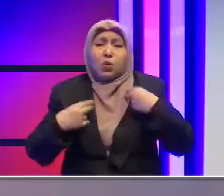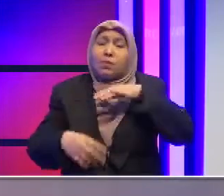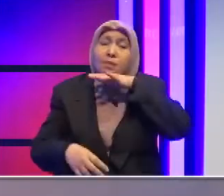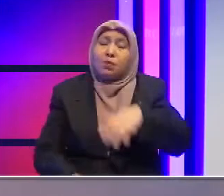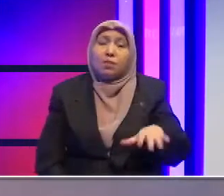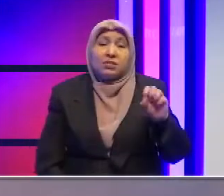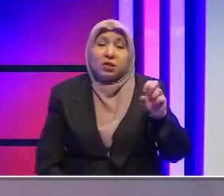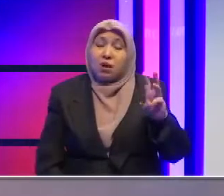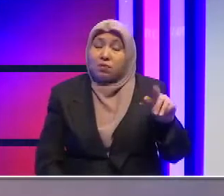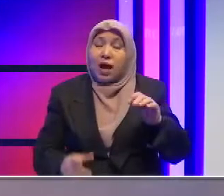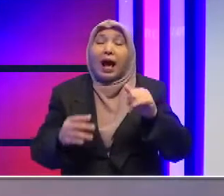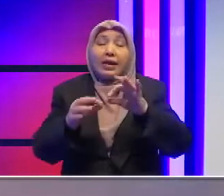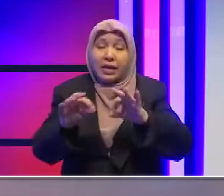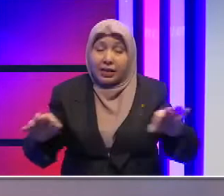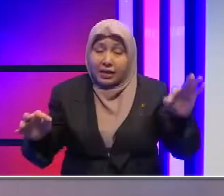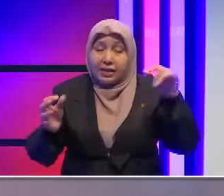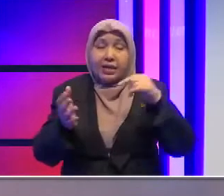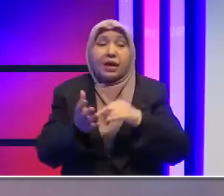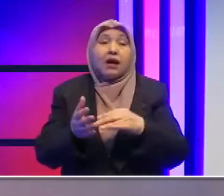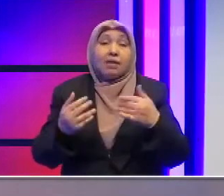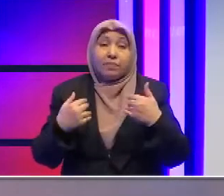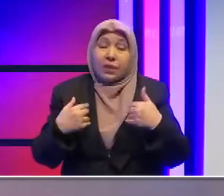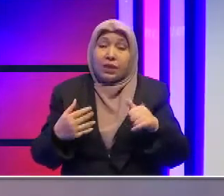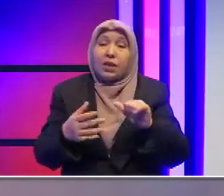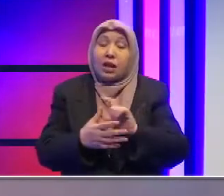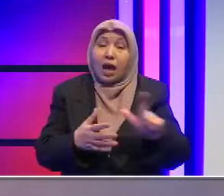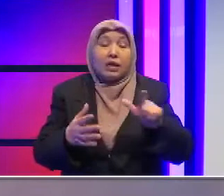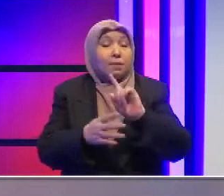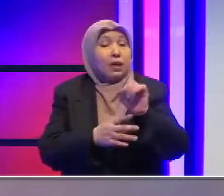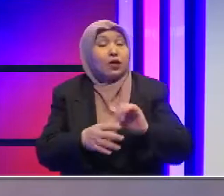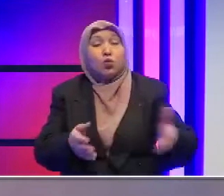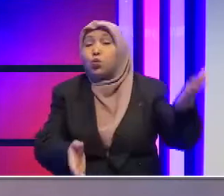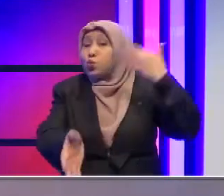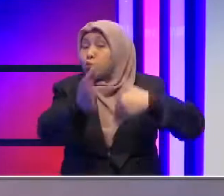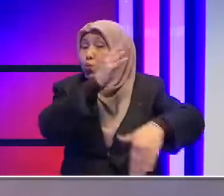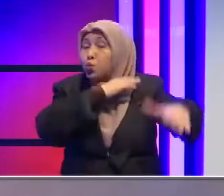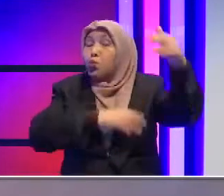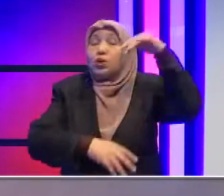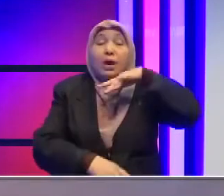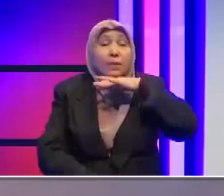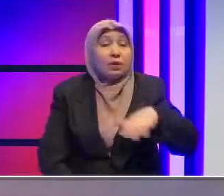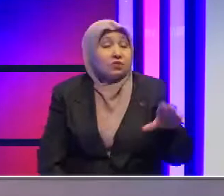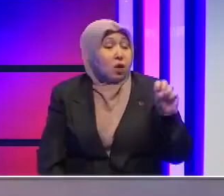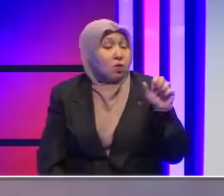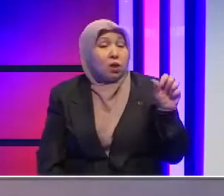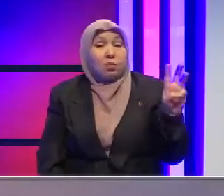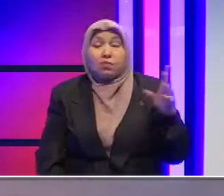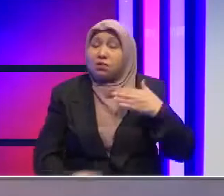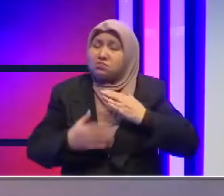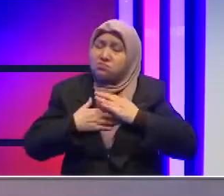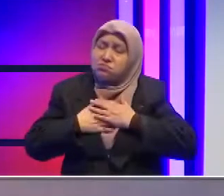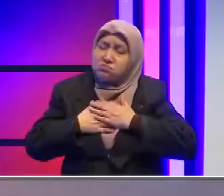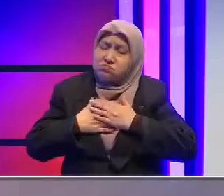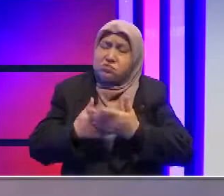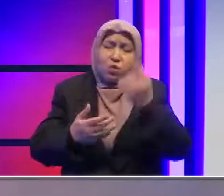wasallam, bererti ayat ini ada sebab nuzulnya. Di mana satu ketika Nabi sallallahu alaihi wasallam berhasrat